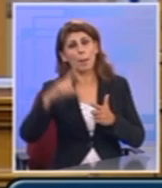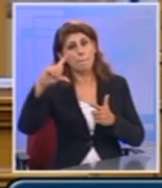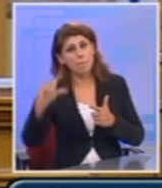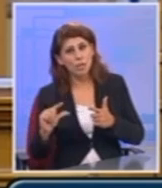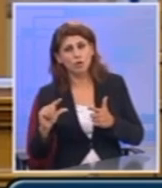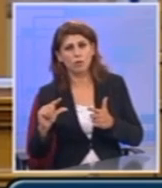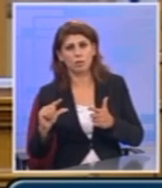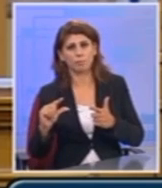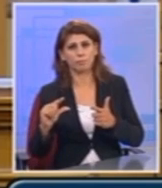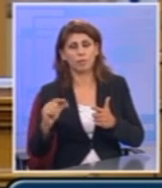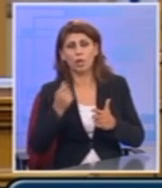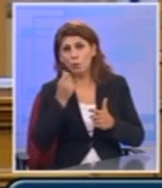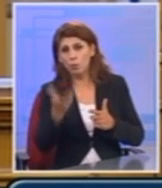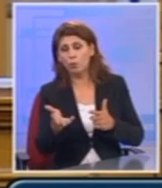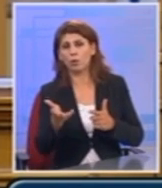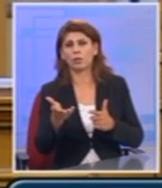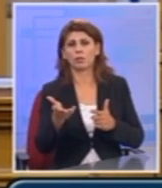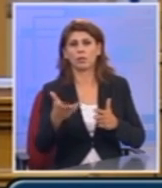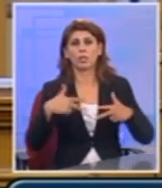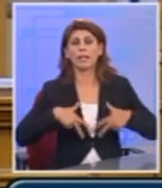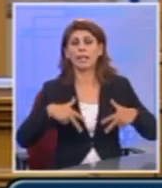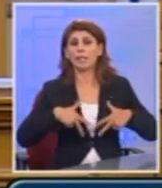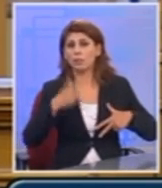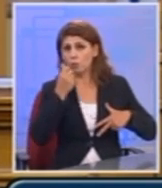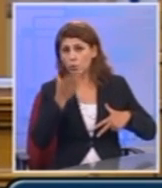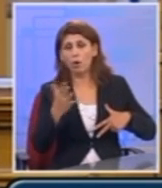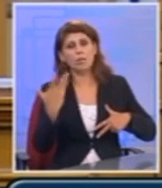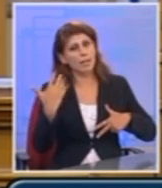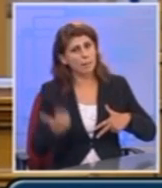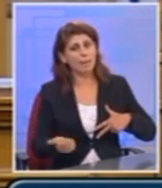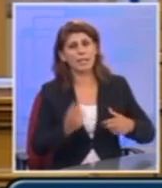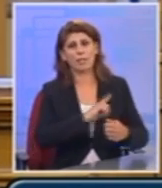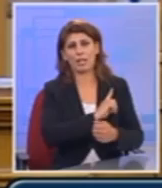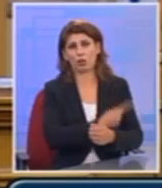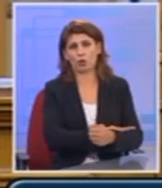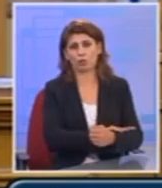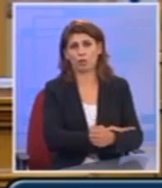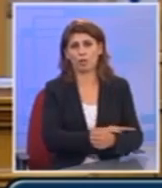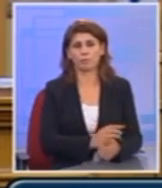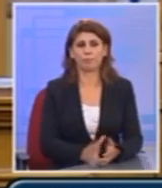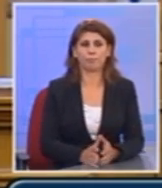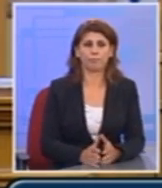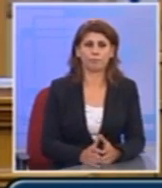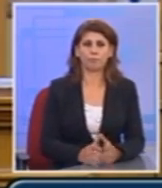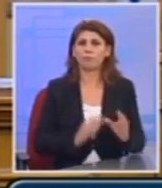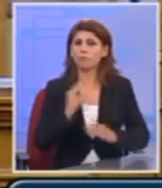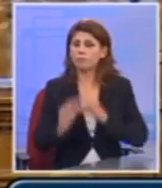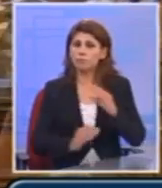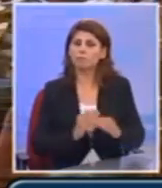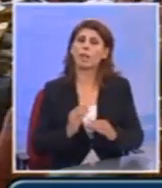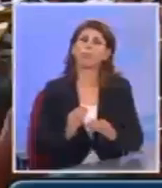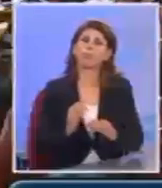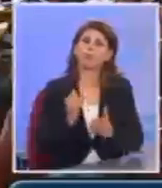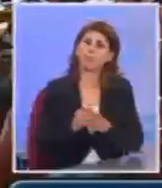μείωση των δαπανών της κρατικών δαπανών ώστε να υπάρχει δυνατότητα επενδύσεων και